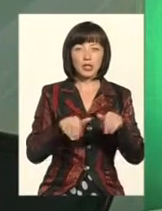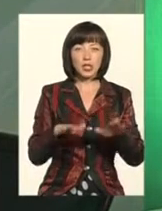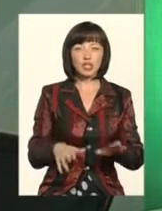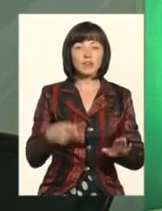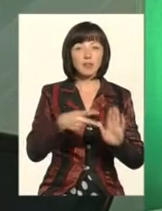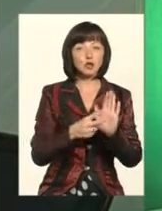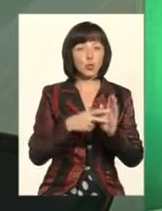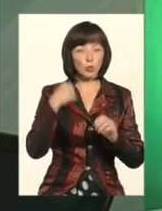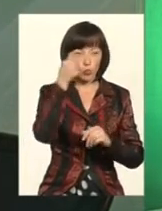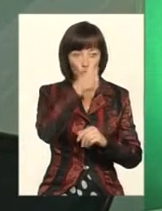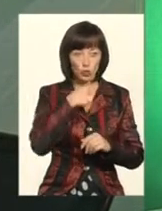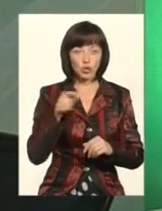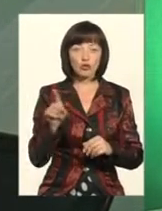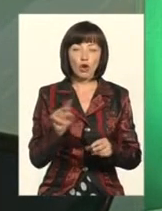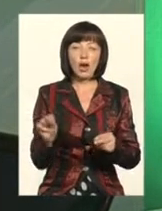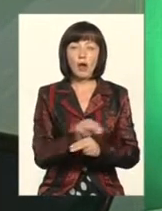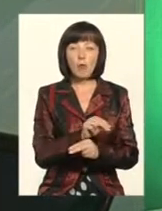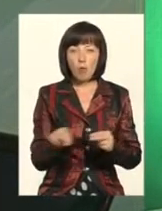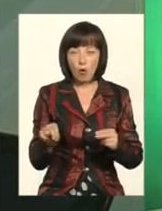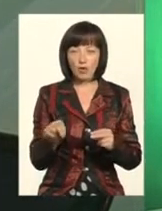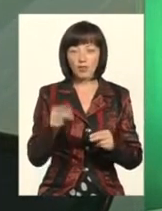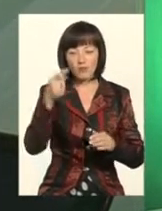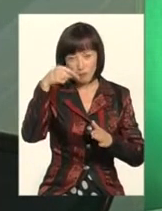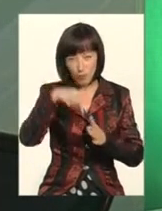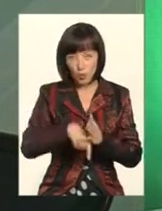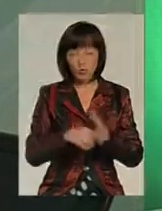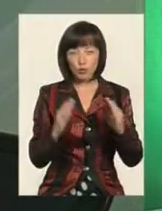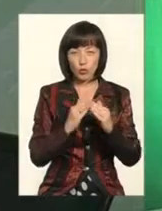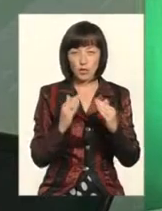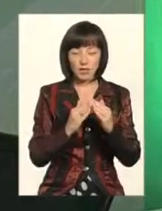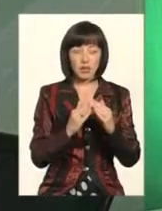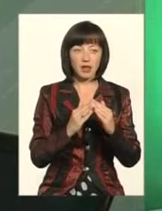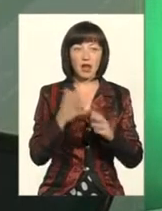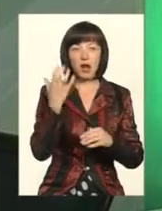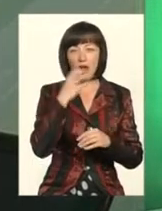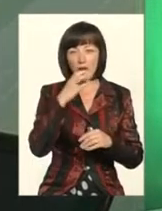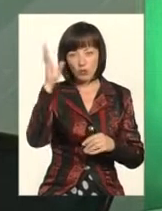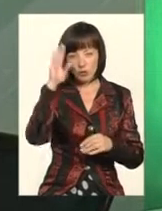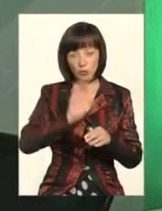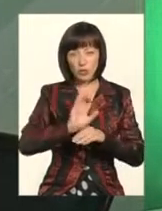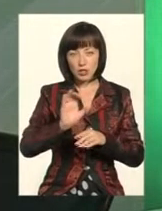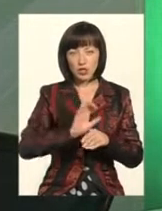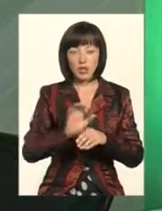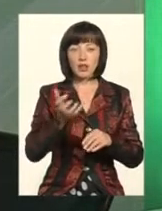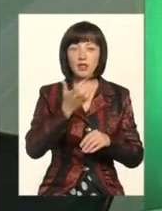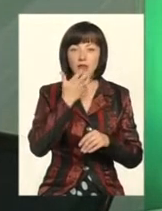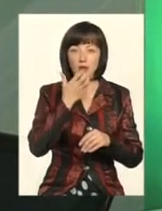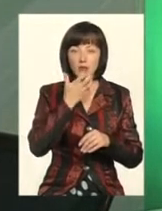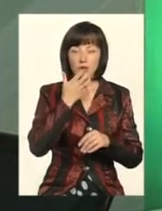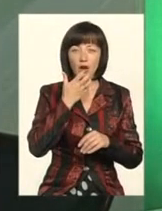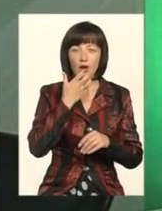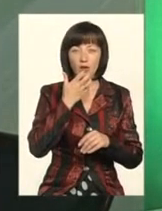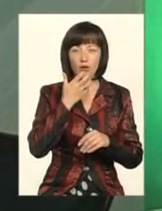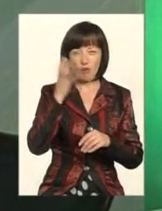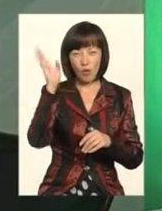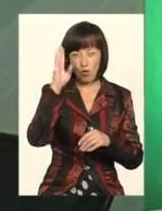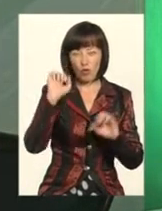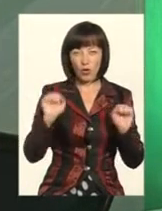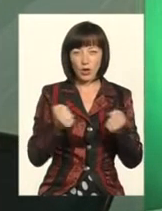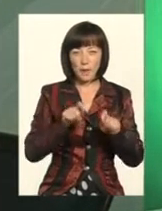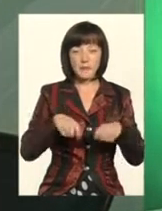2007 році, що ремонт і обслуговування внутрібудинкових мереж, тобто гарячого водопостачання і теплопостачання, передано